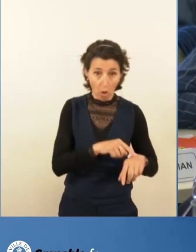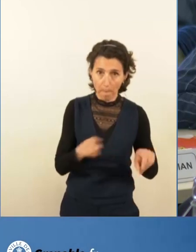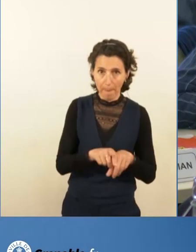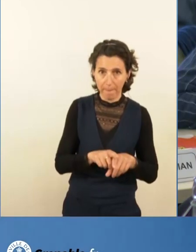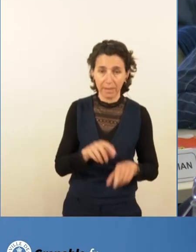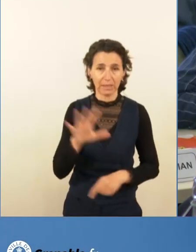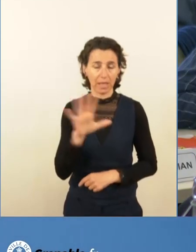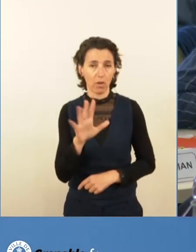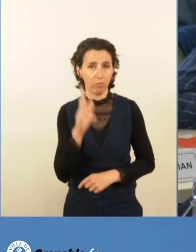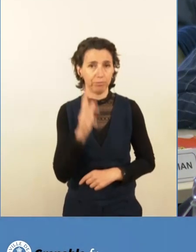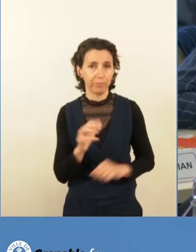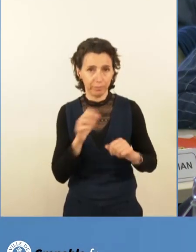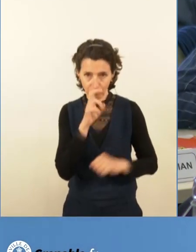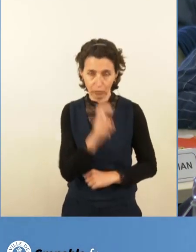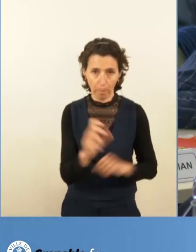heure